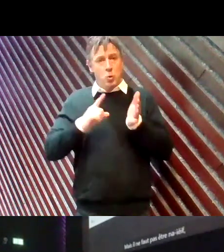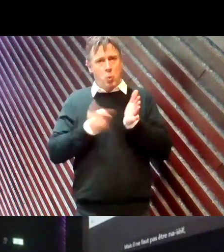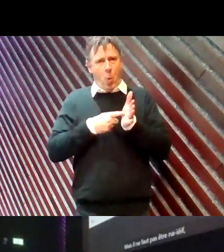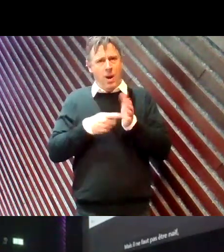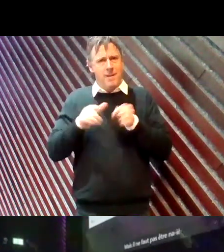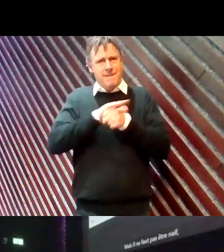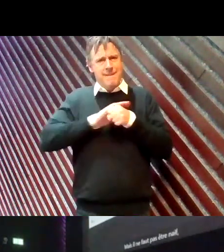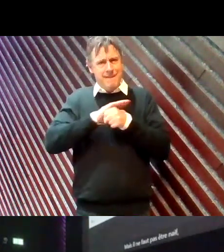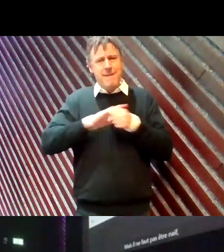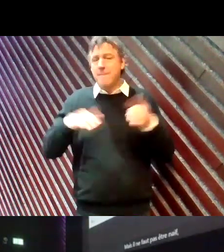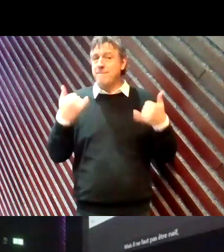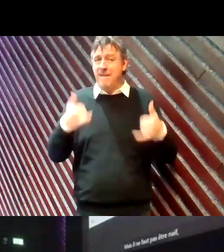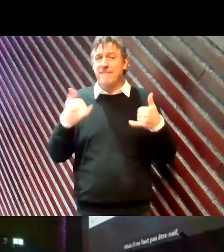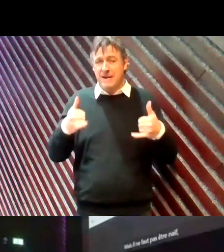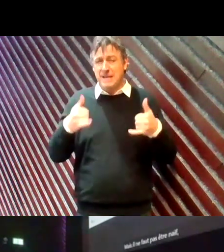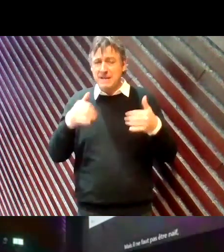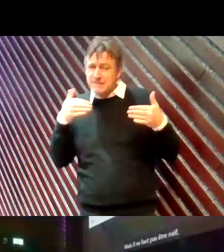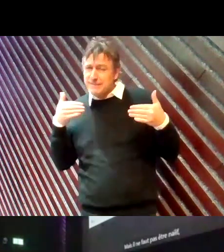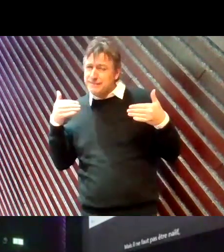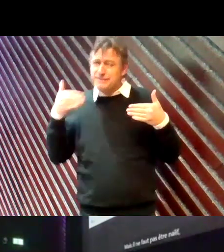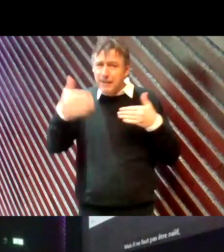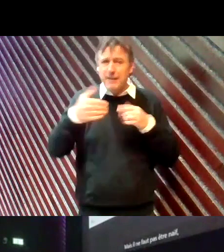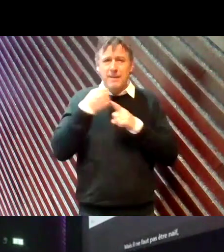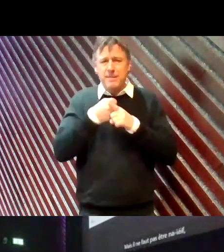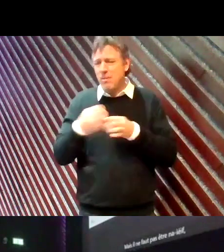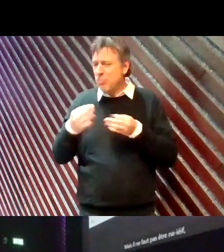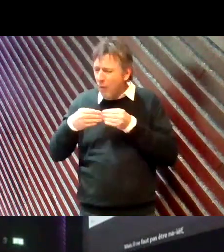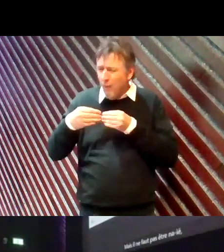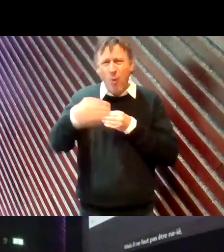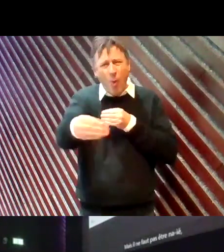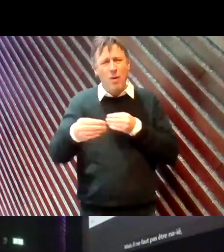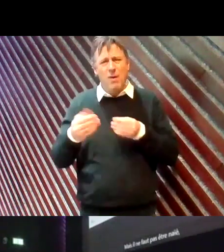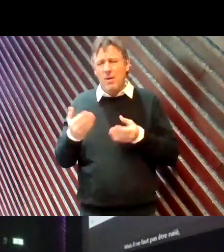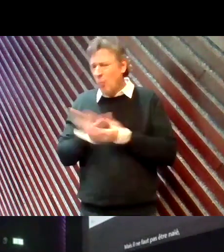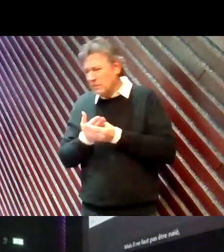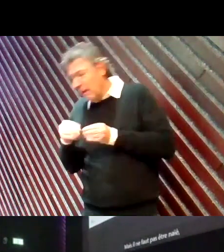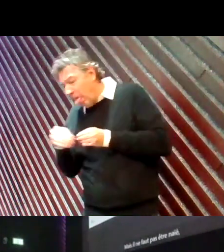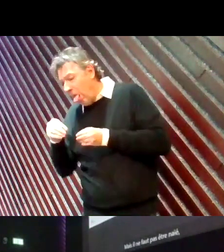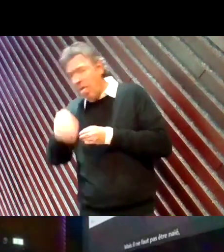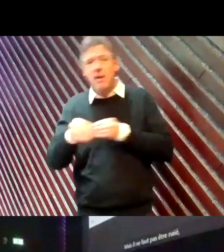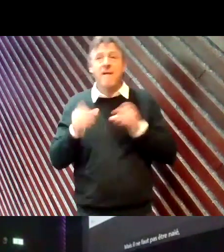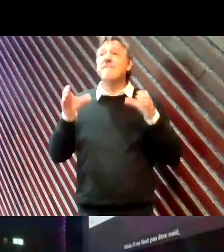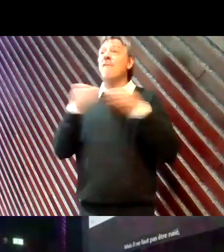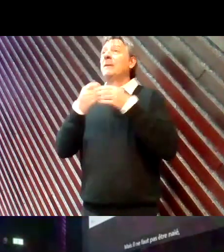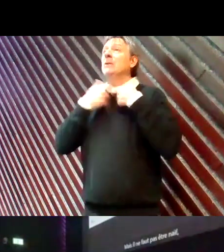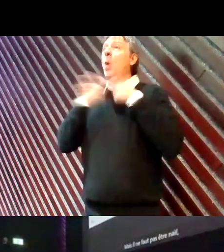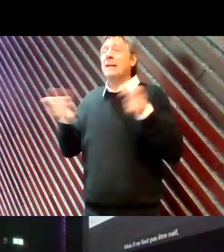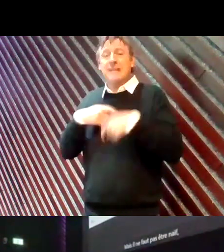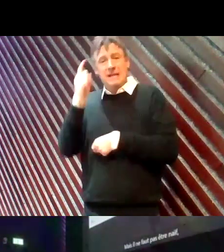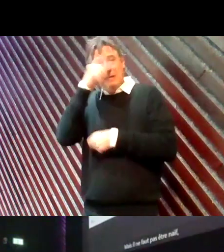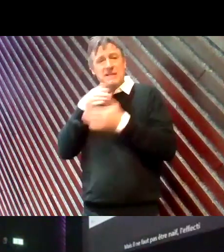droits, c'est quand même encore un chemin semé d'embûche. Les délais sont trop longs. L'accès à l'information, elle est difficile.